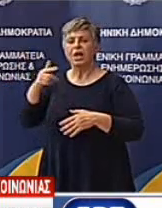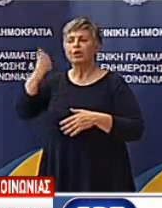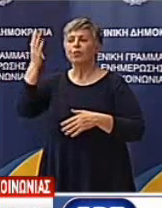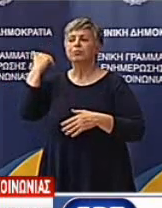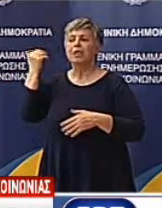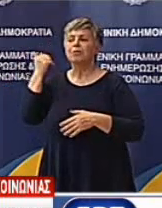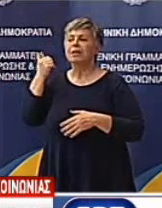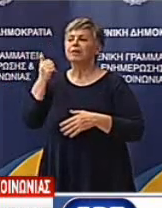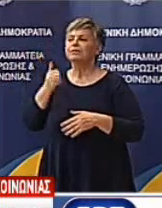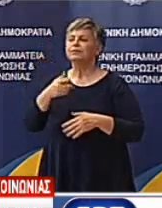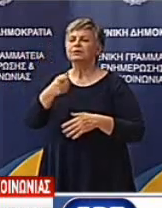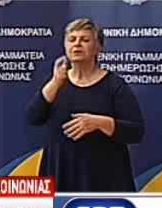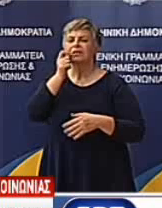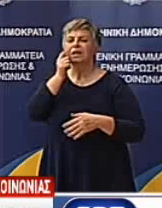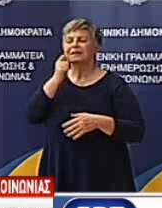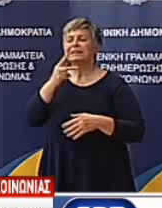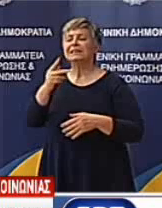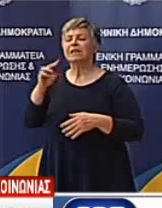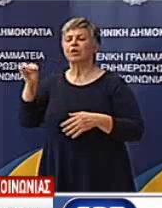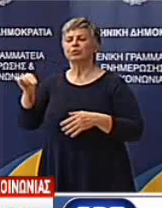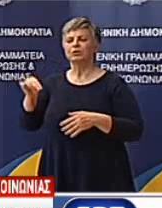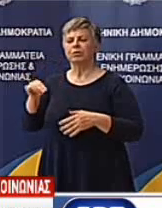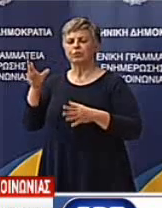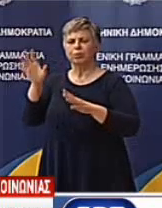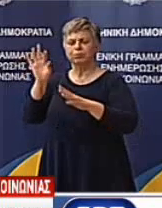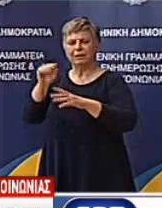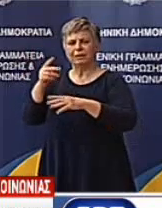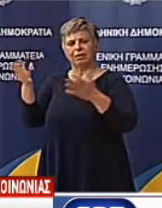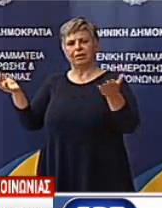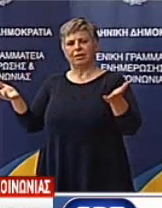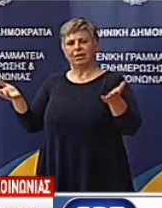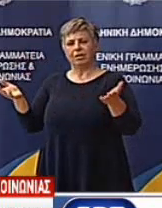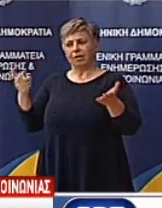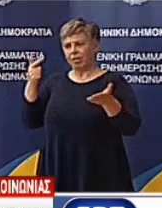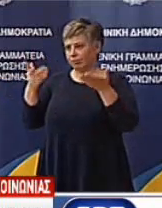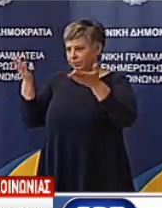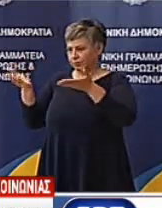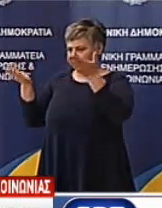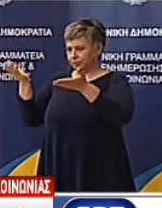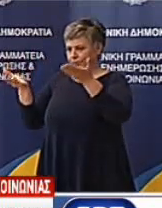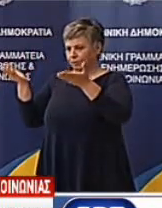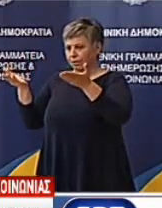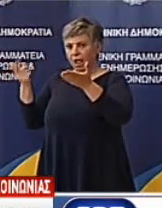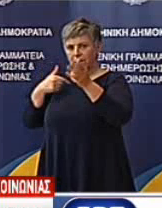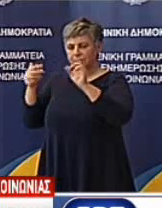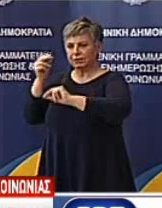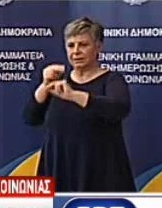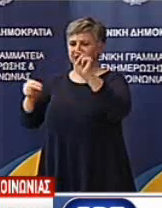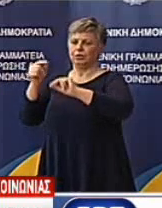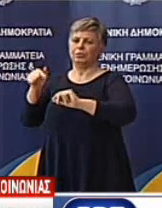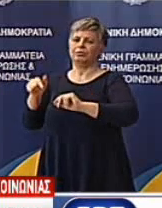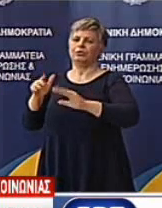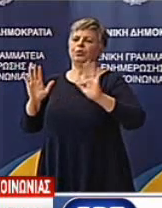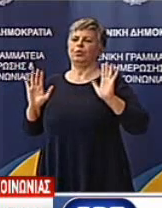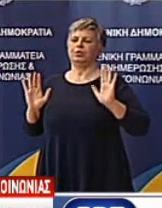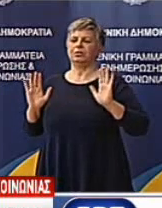θέλω να αναφερθώ σε άλλο, μόνο για να δώσω ένα στίγμα. Στην κουβέντα αυτή δεν θα μπούμε συμμέτοχοι και θα αποπέψουμε και